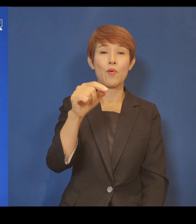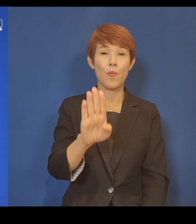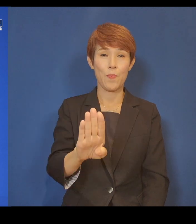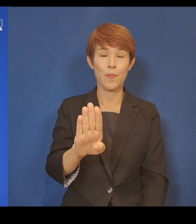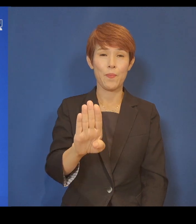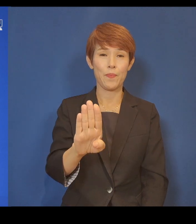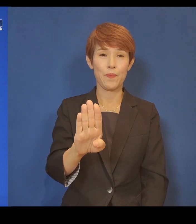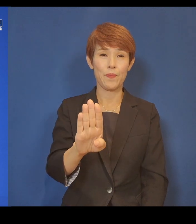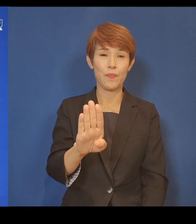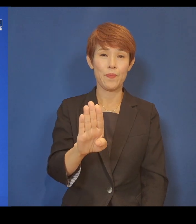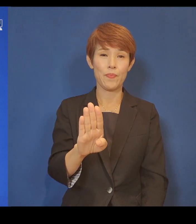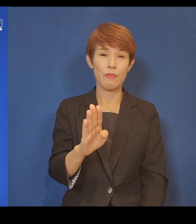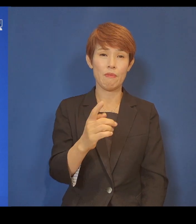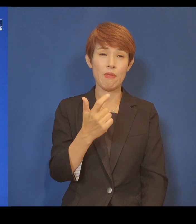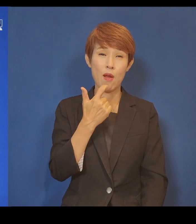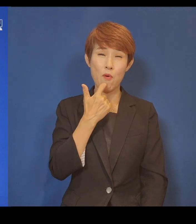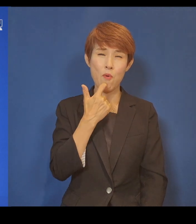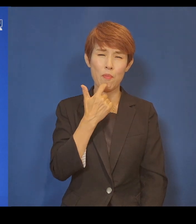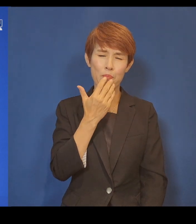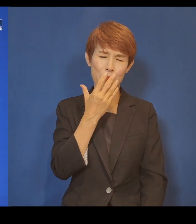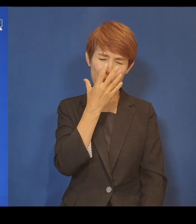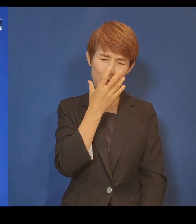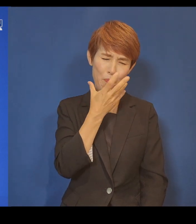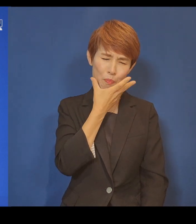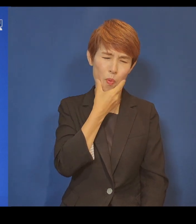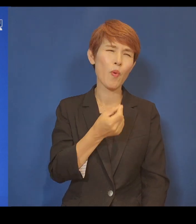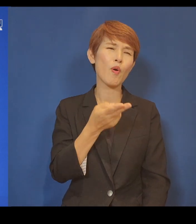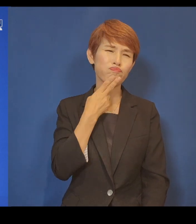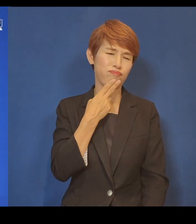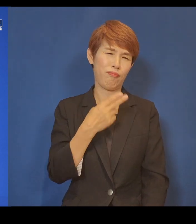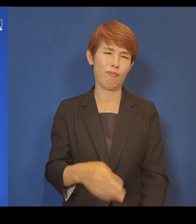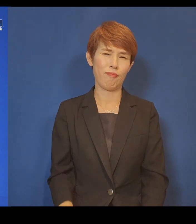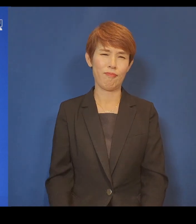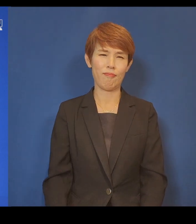야곱은 진짜로 박복하게 태어났어요. 쌍둥이